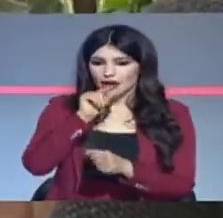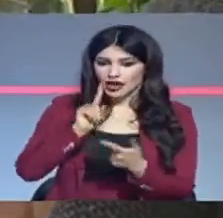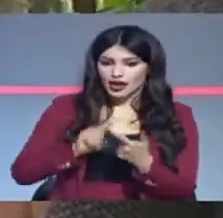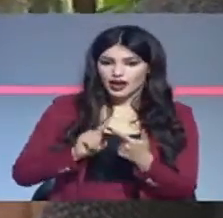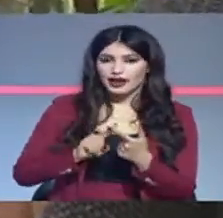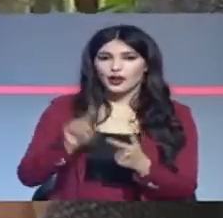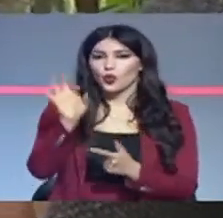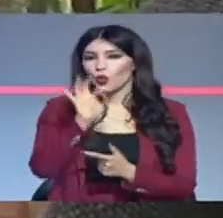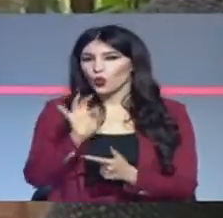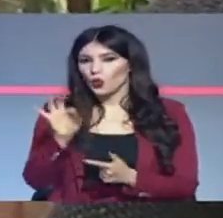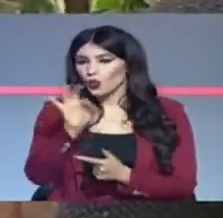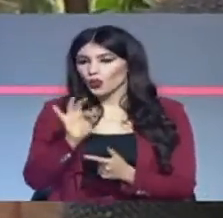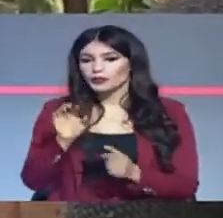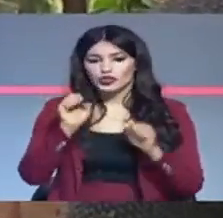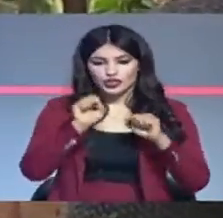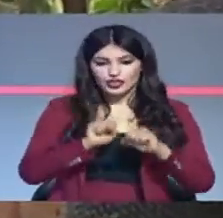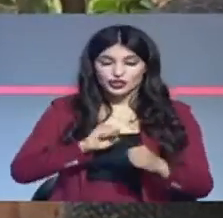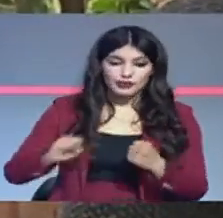حجات